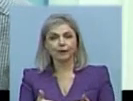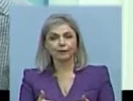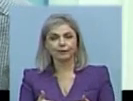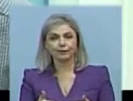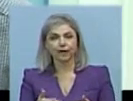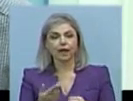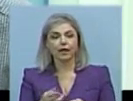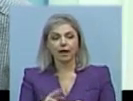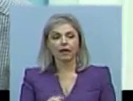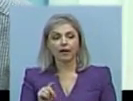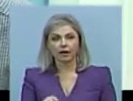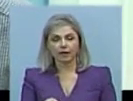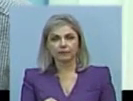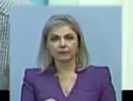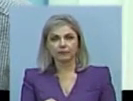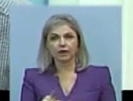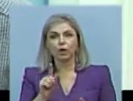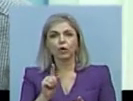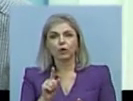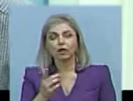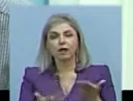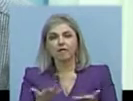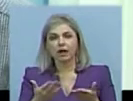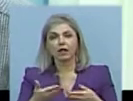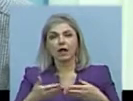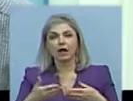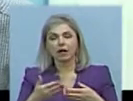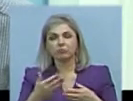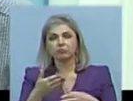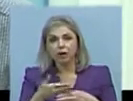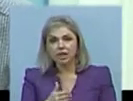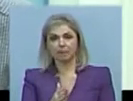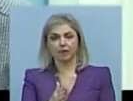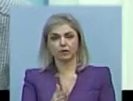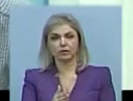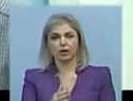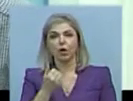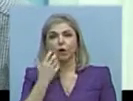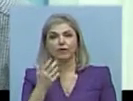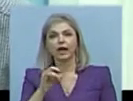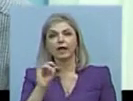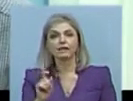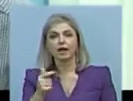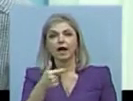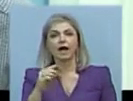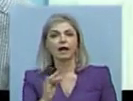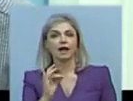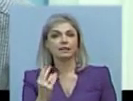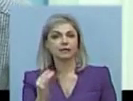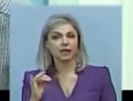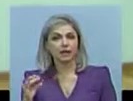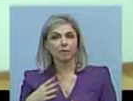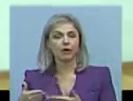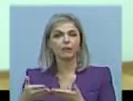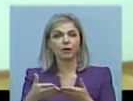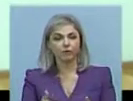на судні, яке, мабуть, розбилося, коли з Греції пливло до Миколаївщини,